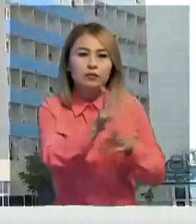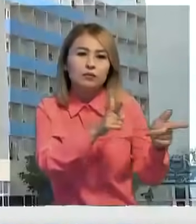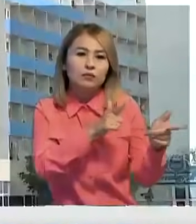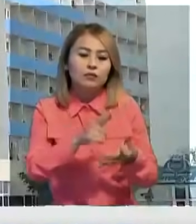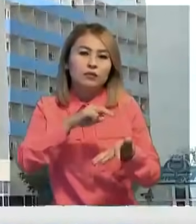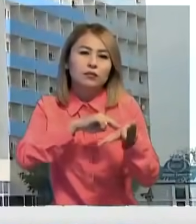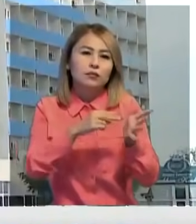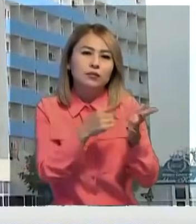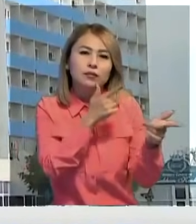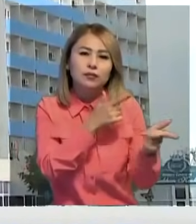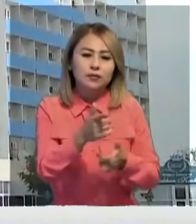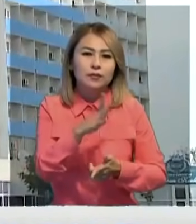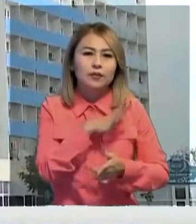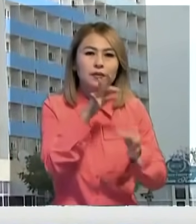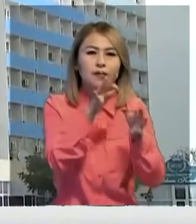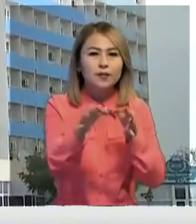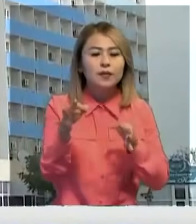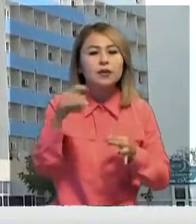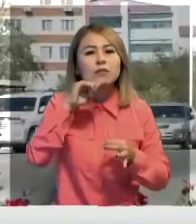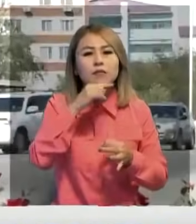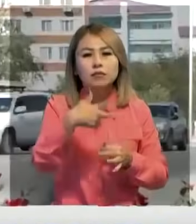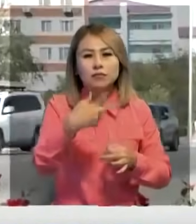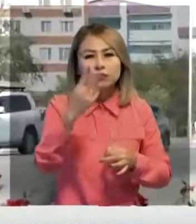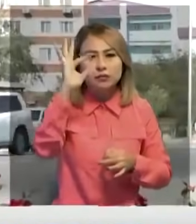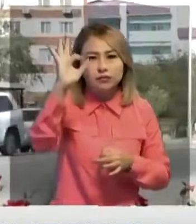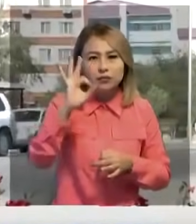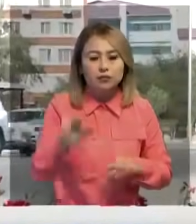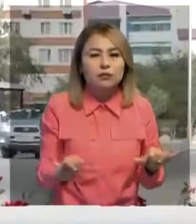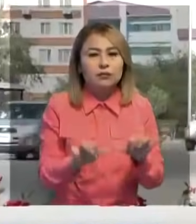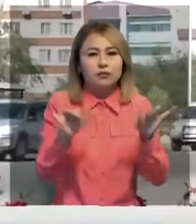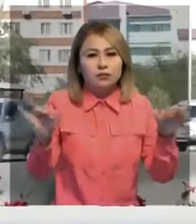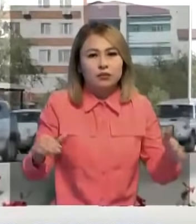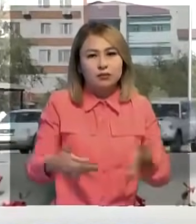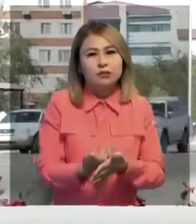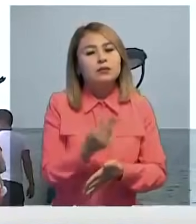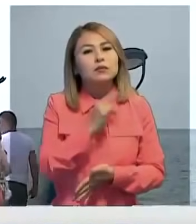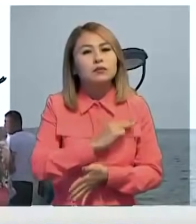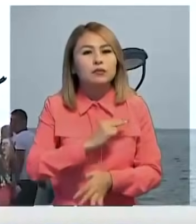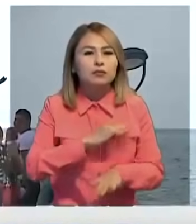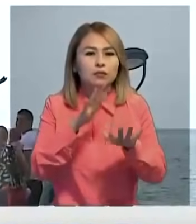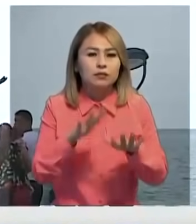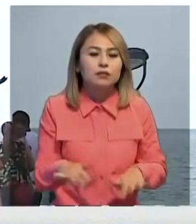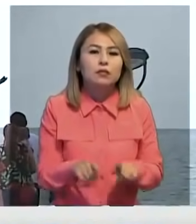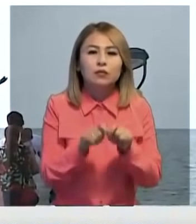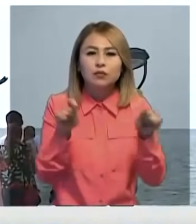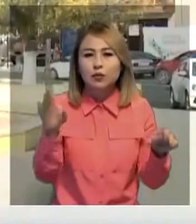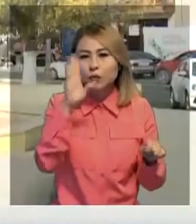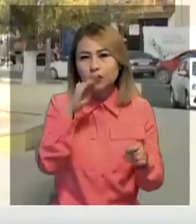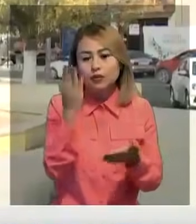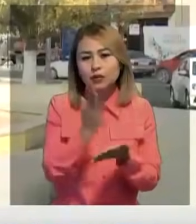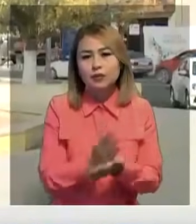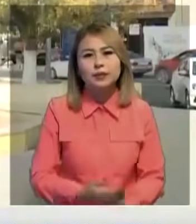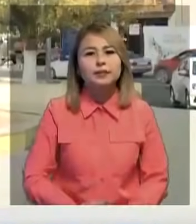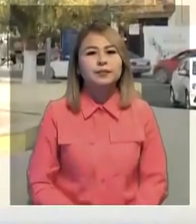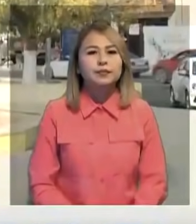іс-шараны қамтитын ауқымды жобалар іске аспақ. Бұл аймақ экономикасын 32%-ке арттырып, жаңа жұмыс орындарын